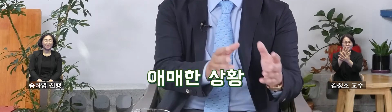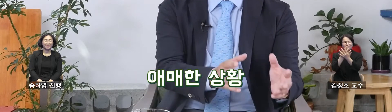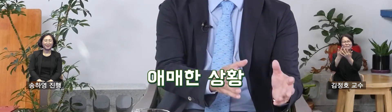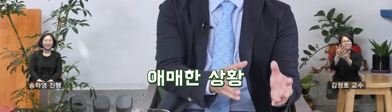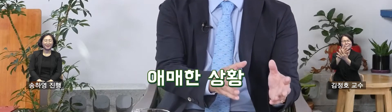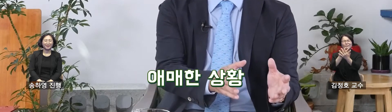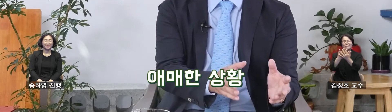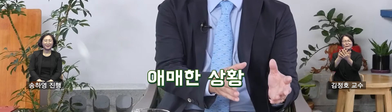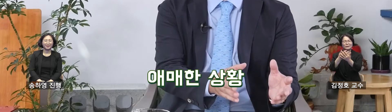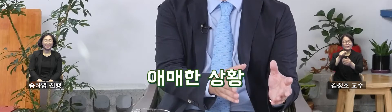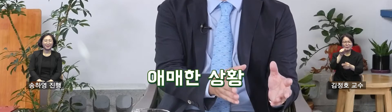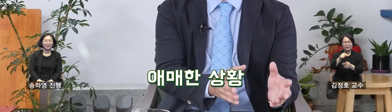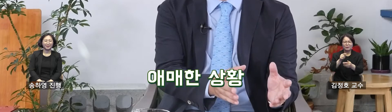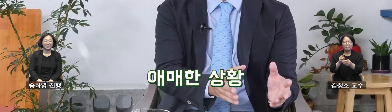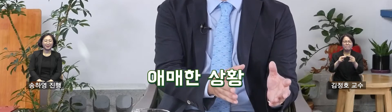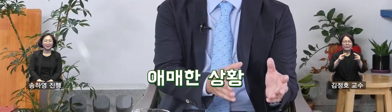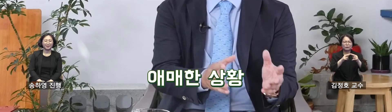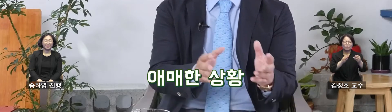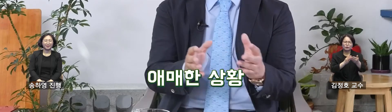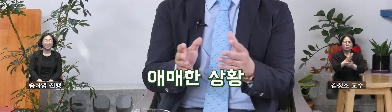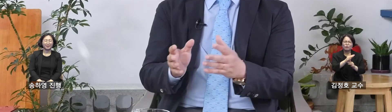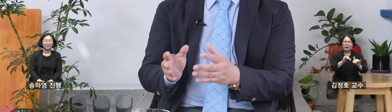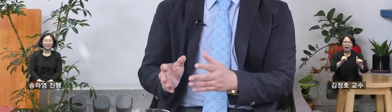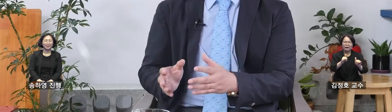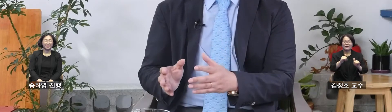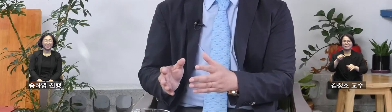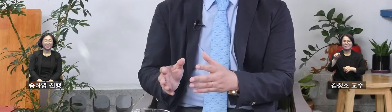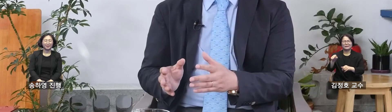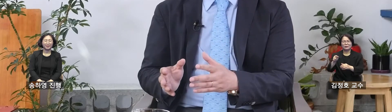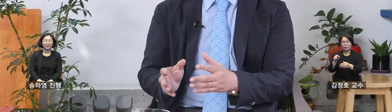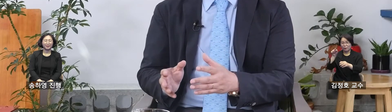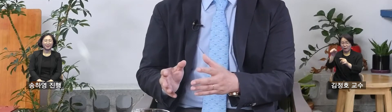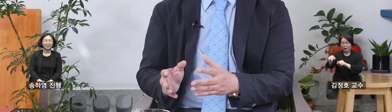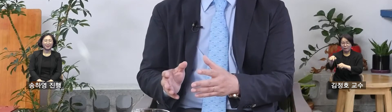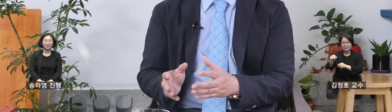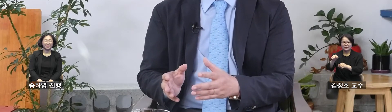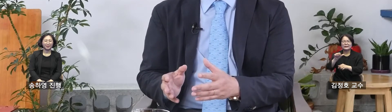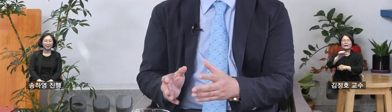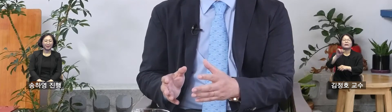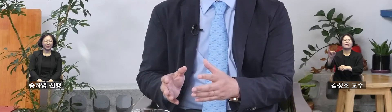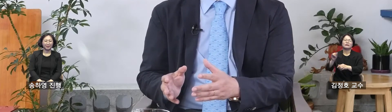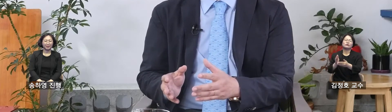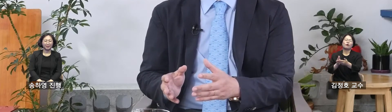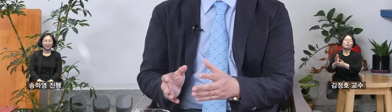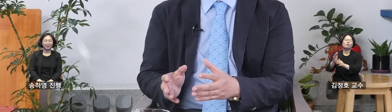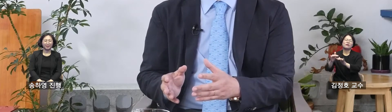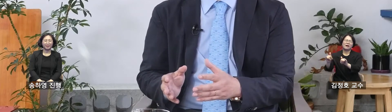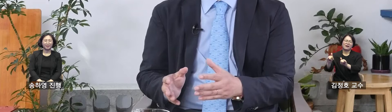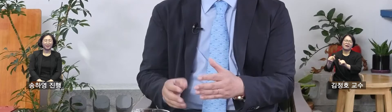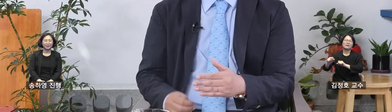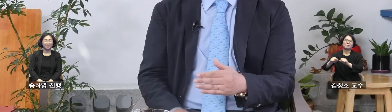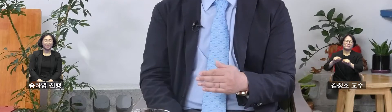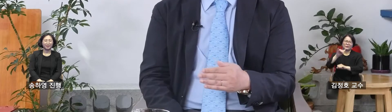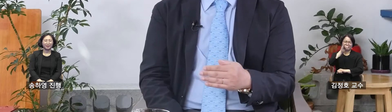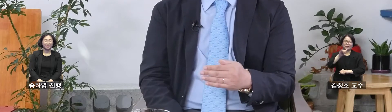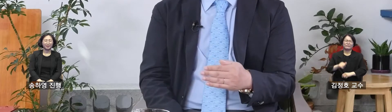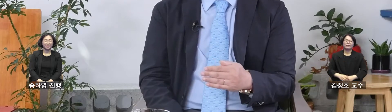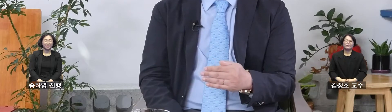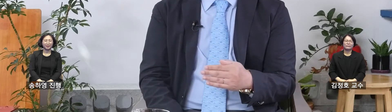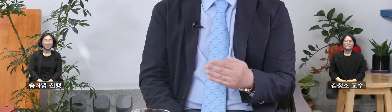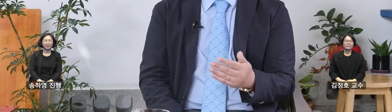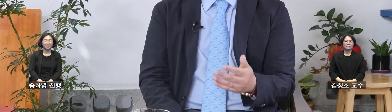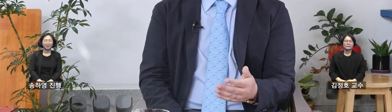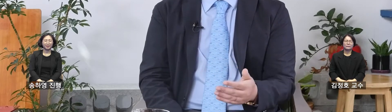이쪽 분야에 가서는 반도체 전문가인 척하고 이쪽 지역에 와서는 인공지능 전문가인 척합니다.